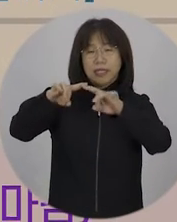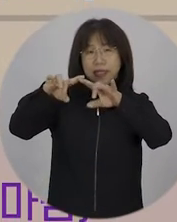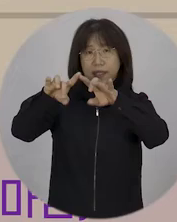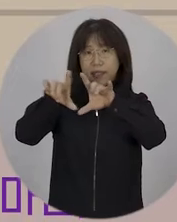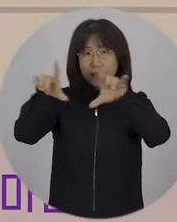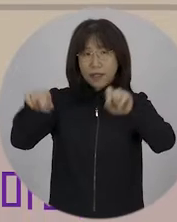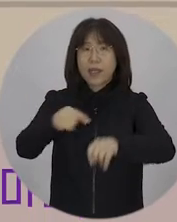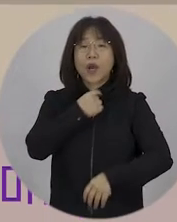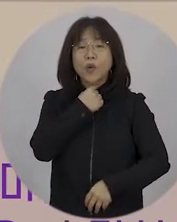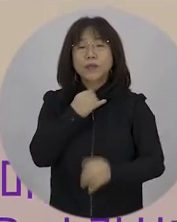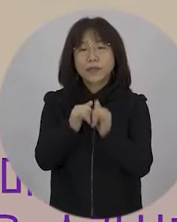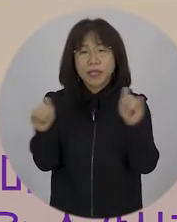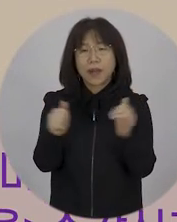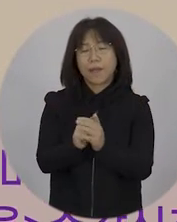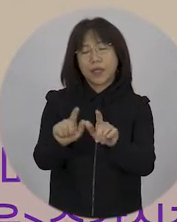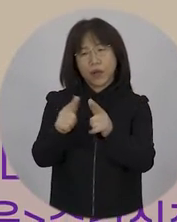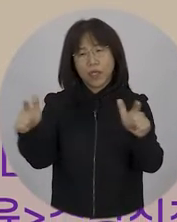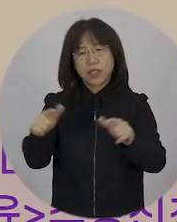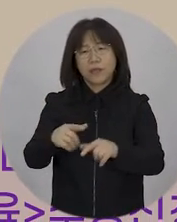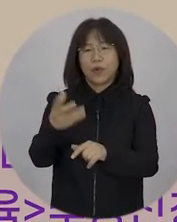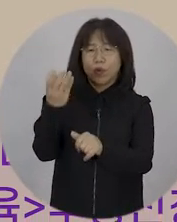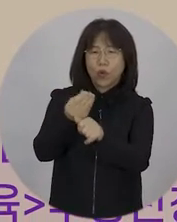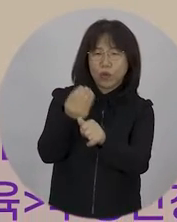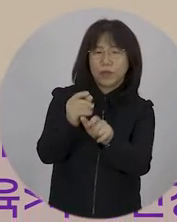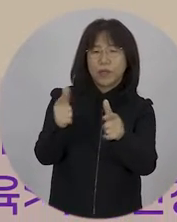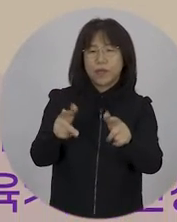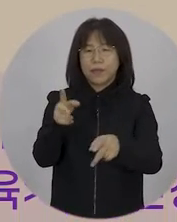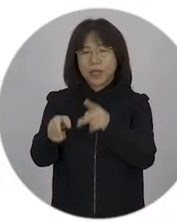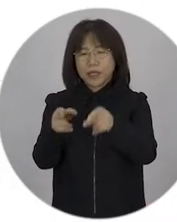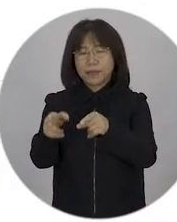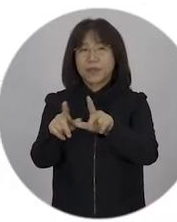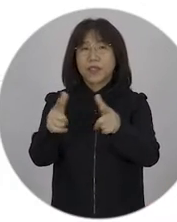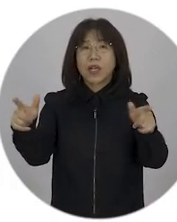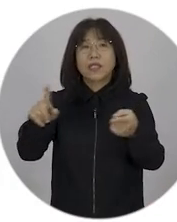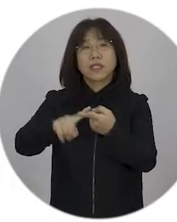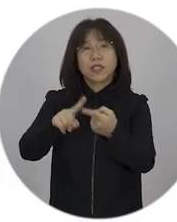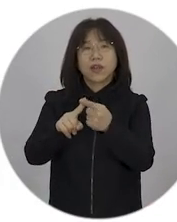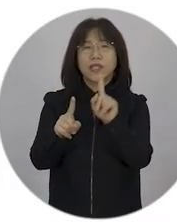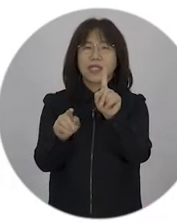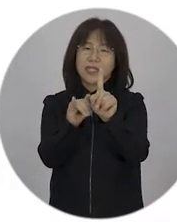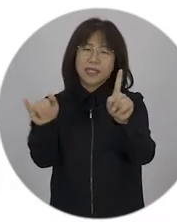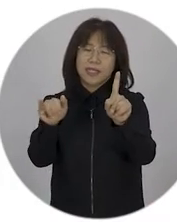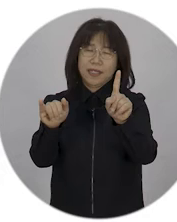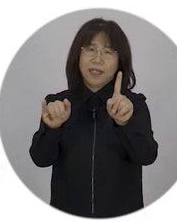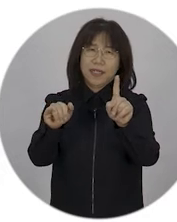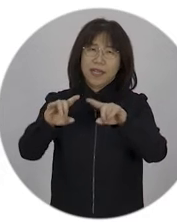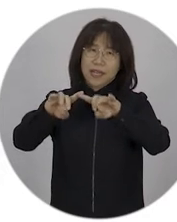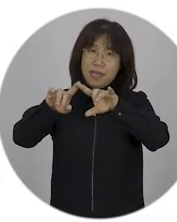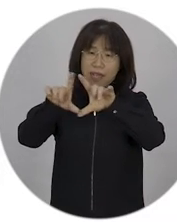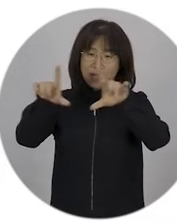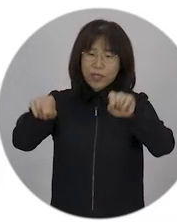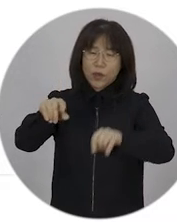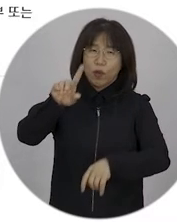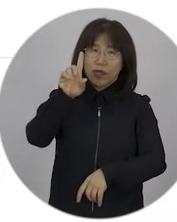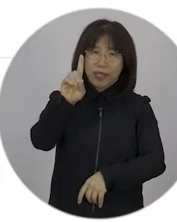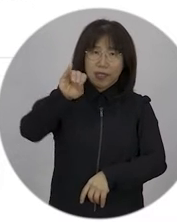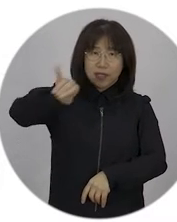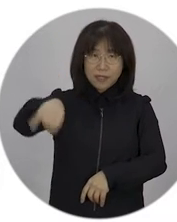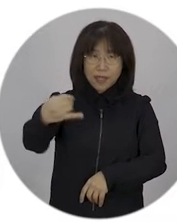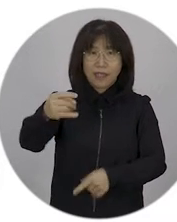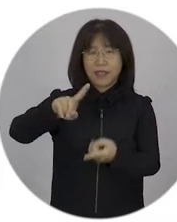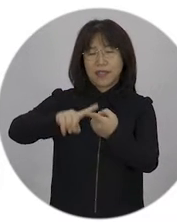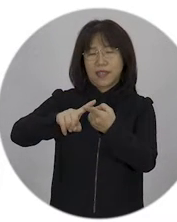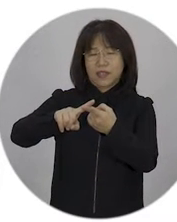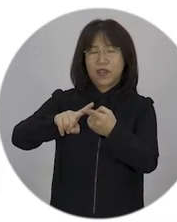위해 인터넷라디오 기획 대본 녹음 편집 등을 할 수 있는 1인 라디오 dj 를 꿈꾸며 교육도